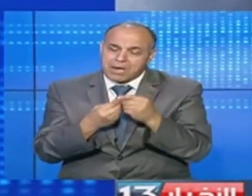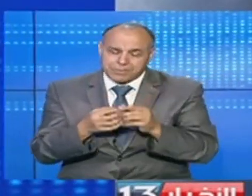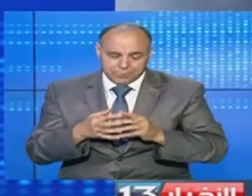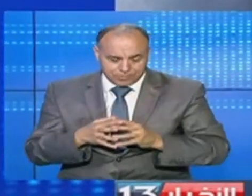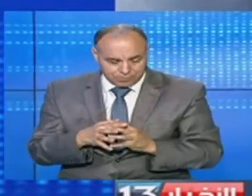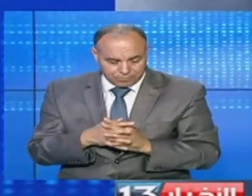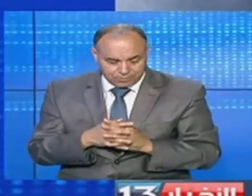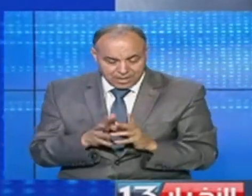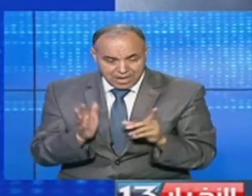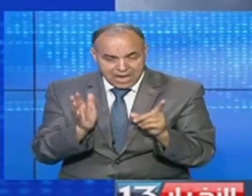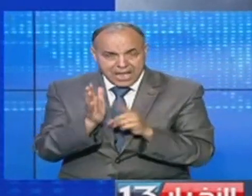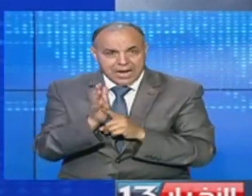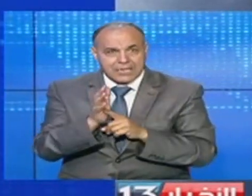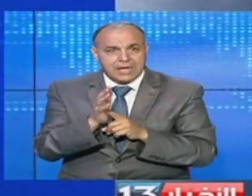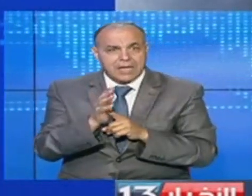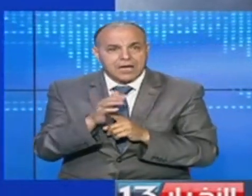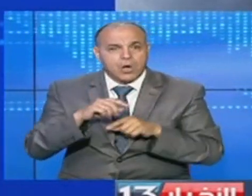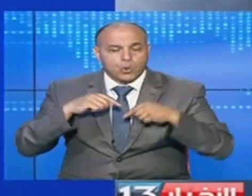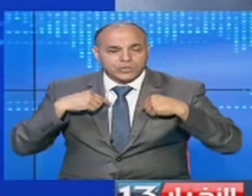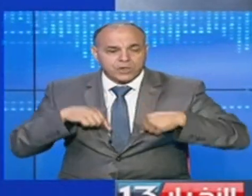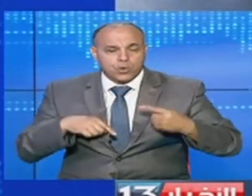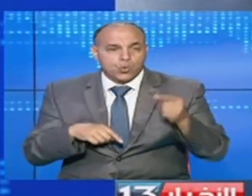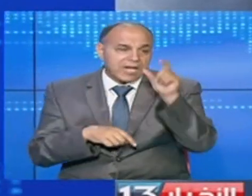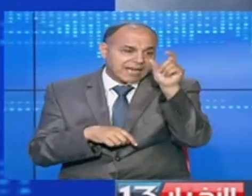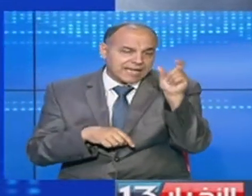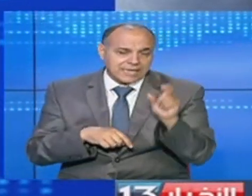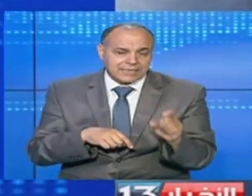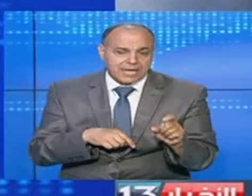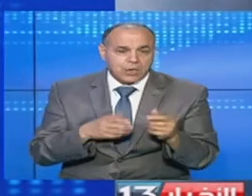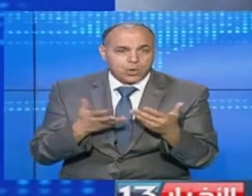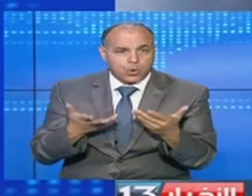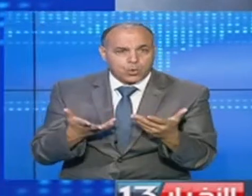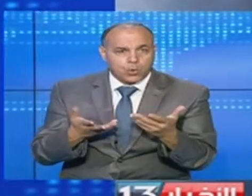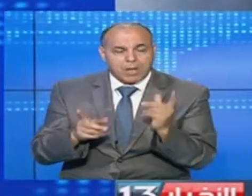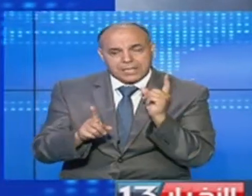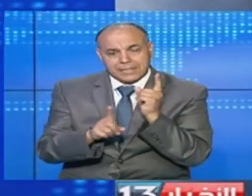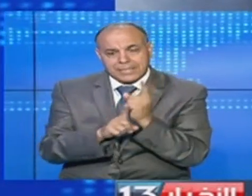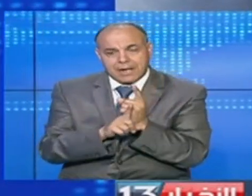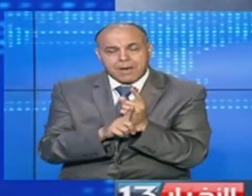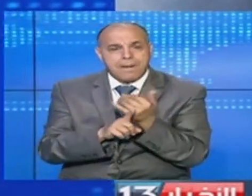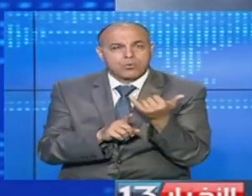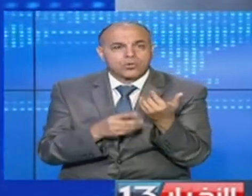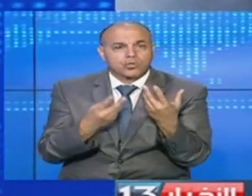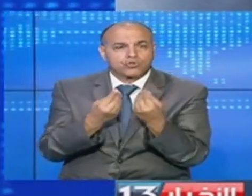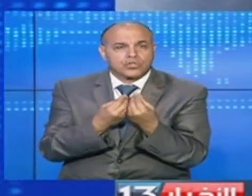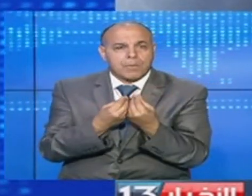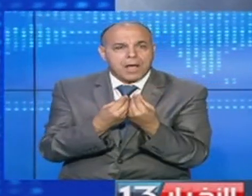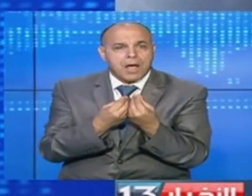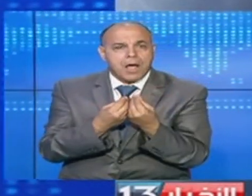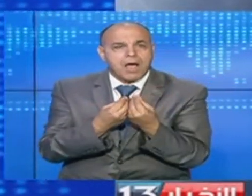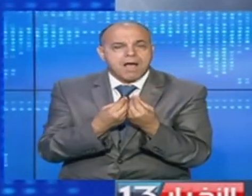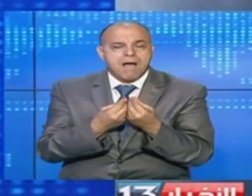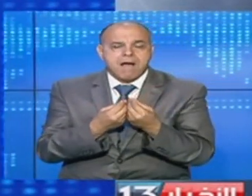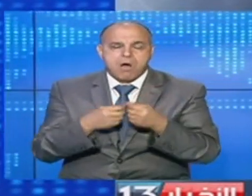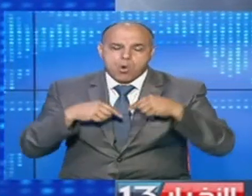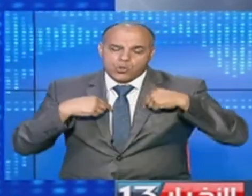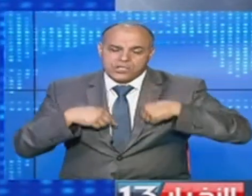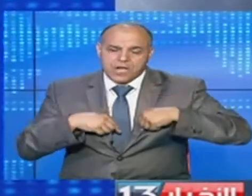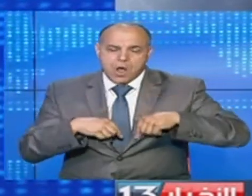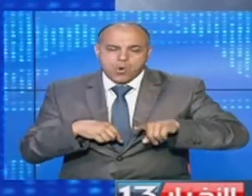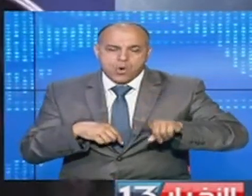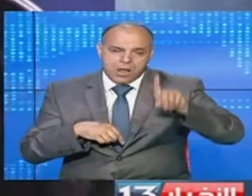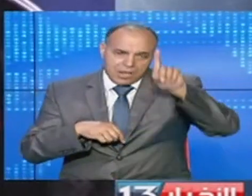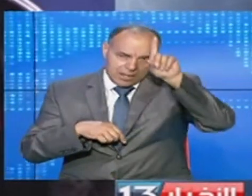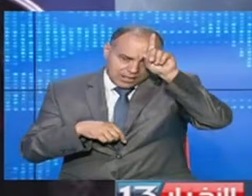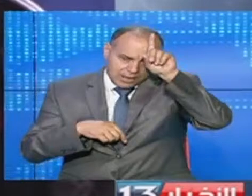اكد رئيس وزراء ايطاليا ماريو دراجي خلال لقاء جمعه بالمستشاره الالمانيه انجيلا